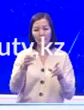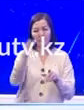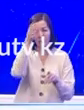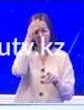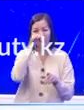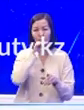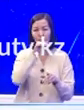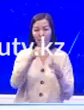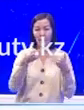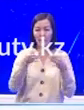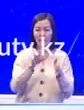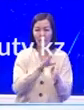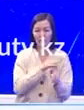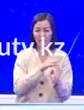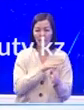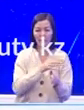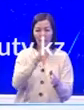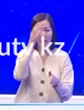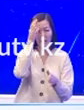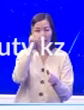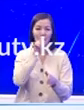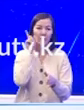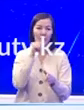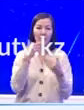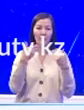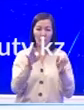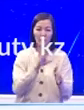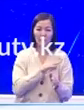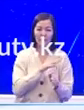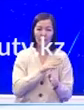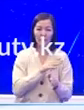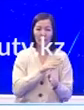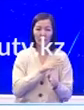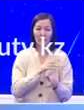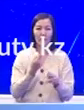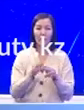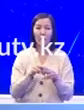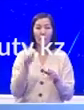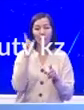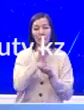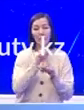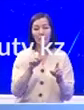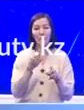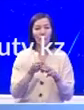мектептен Илья Бәртия шыққан, бұл мектептен академик те шығады, профессор да